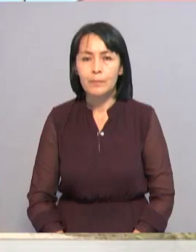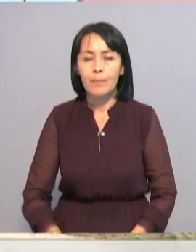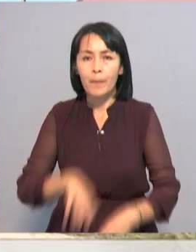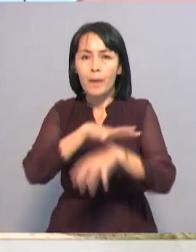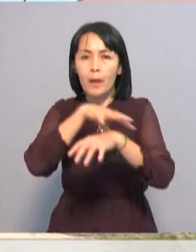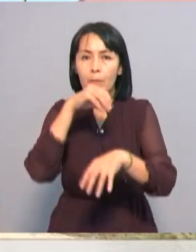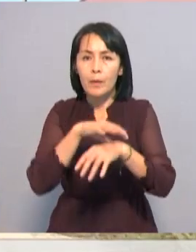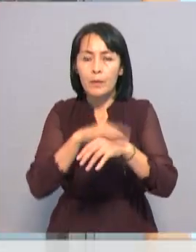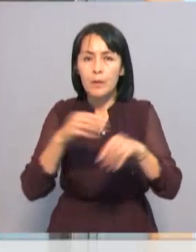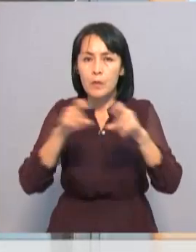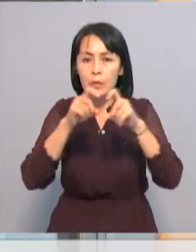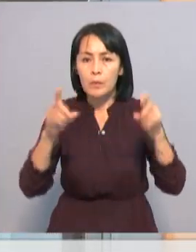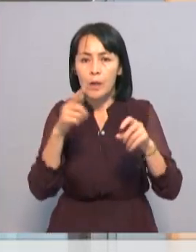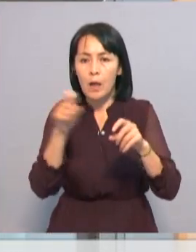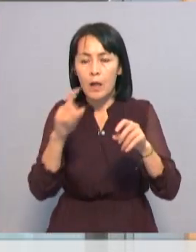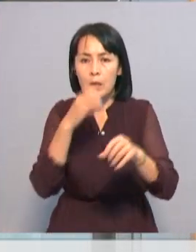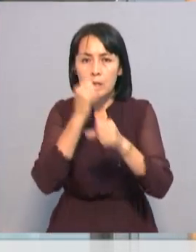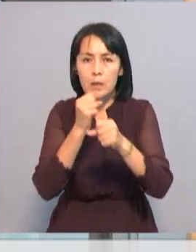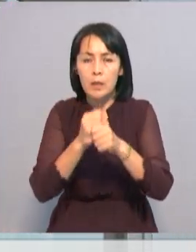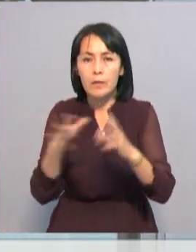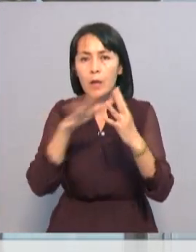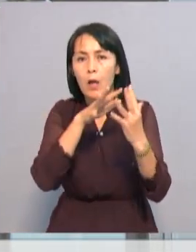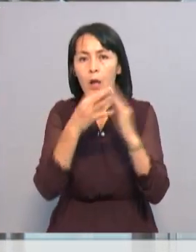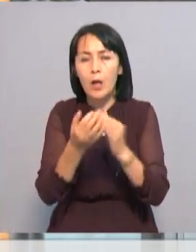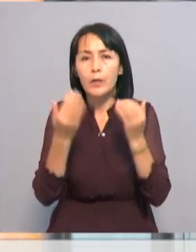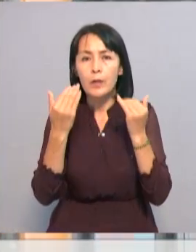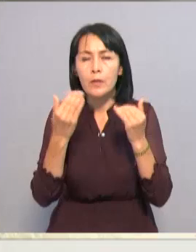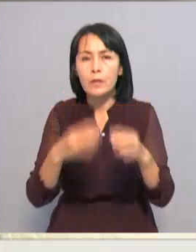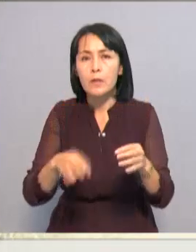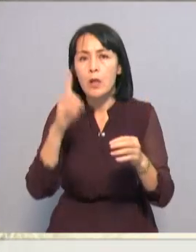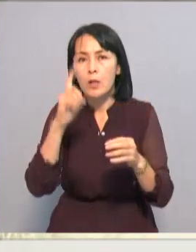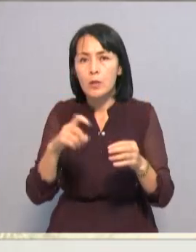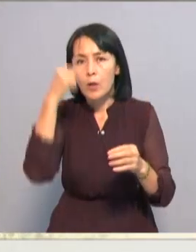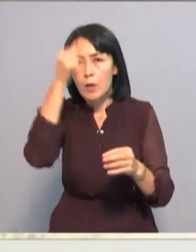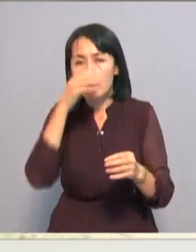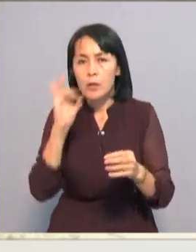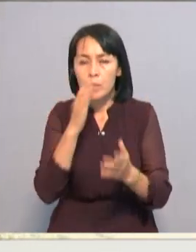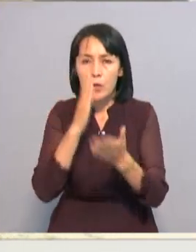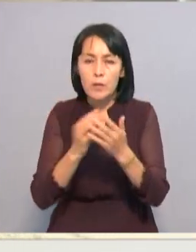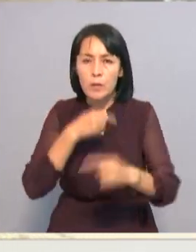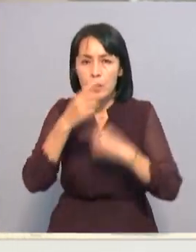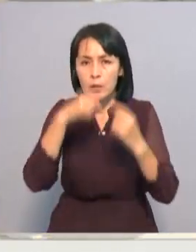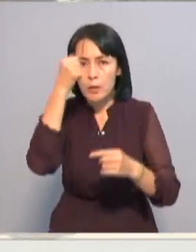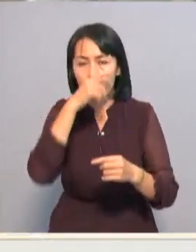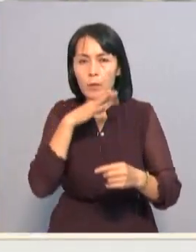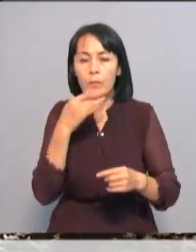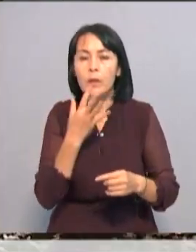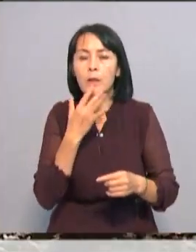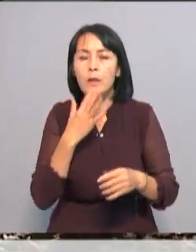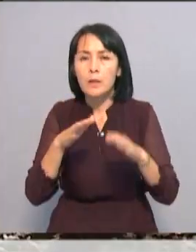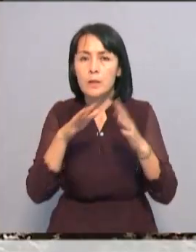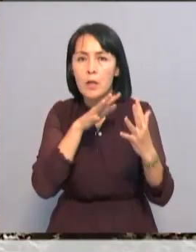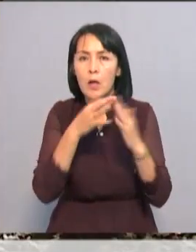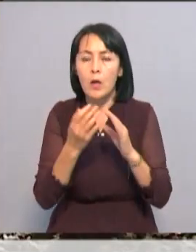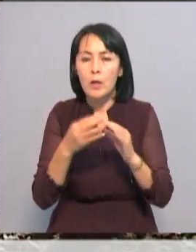Мактарале проложен трубопровод голубого топлива в село Каракыр, имеющий почти 100-летнюю историю. В следующем году жители многонациональной зоны